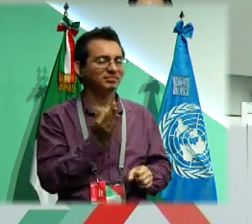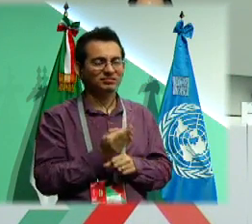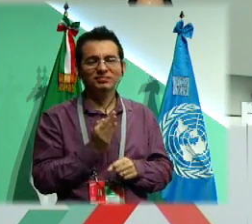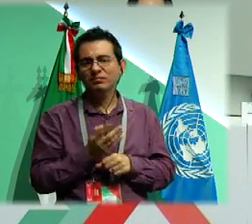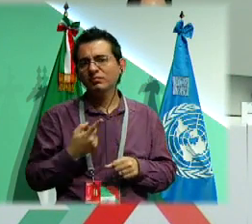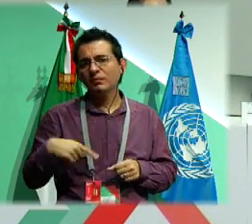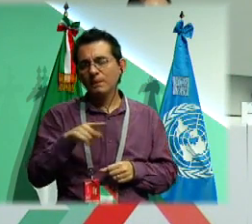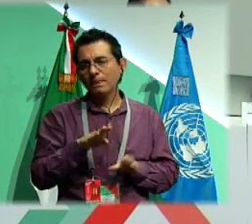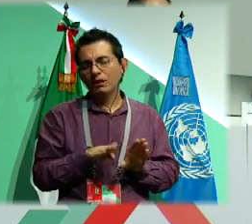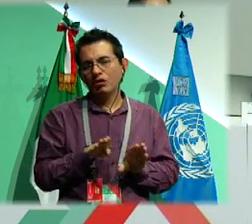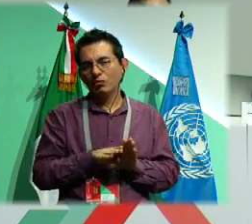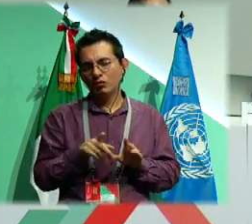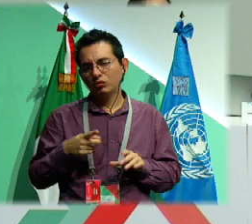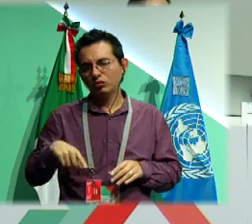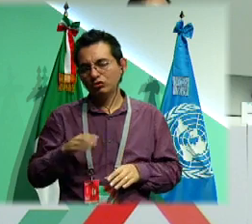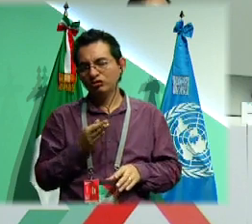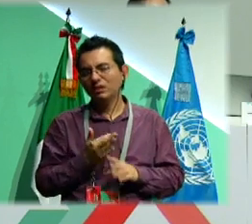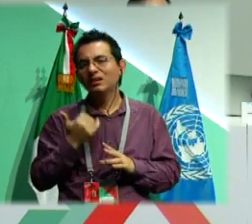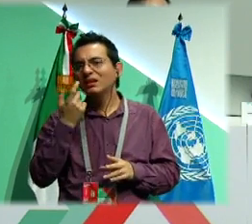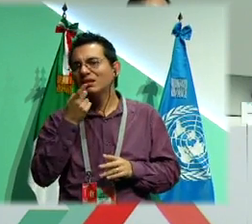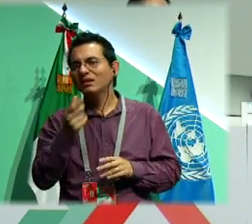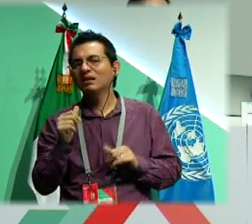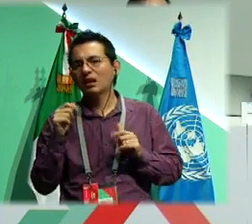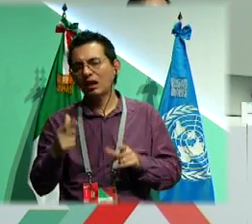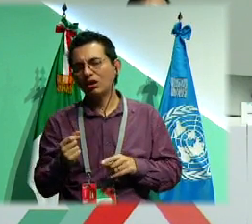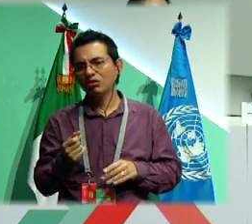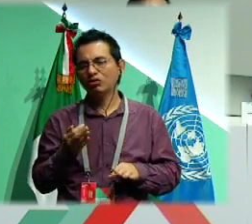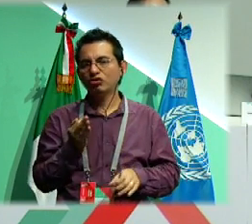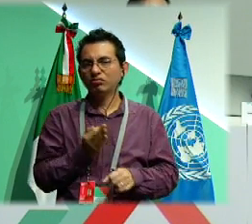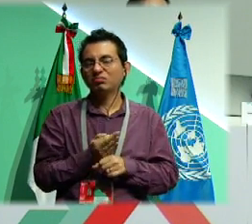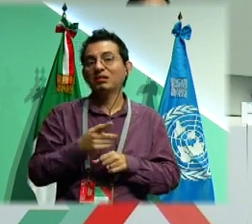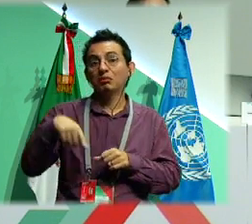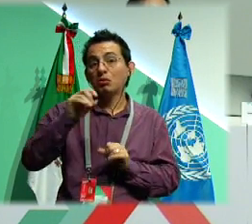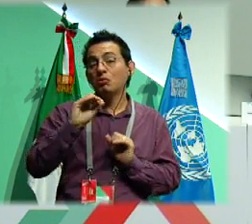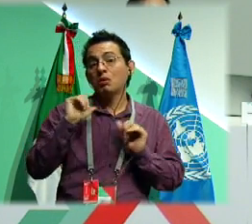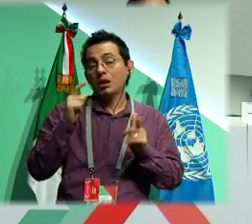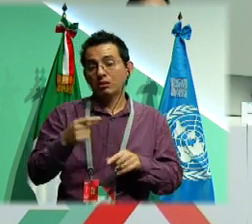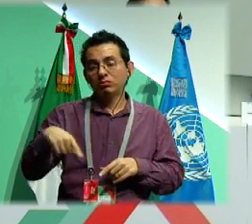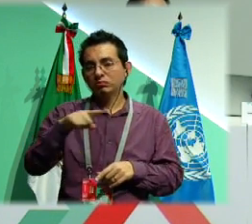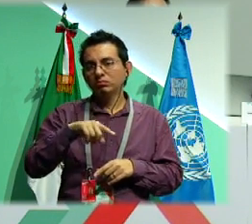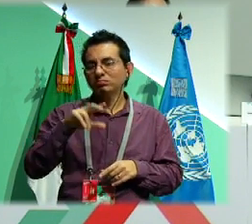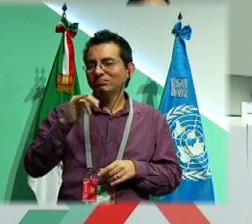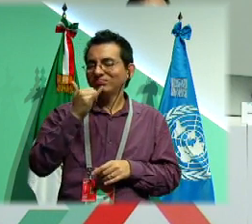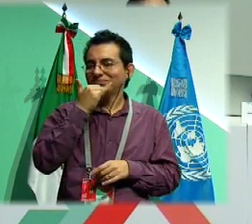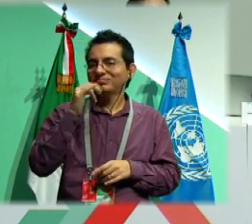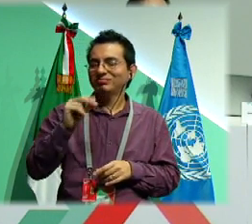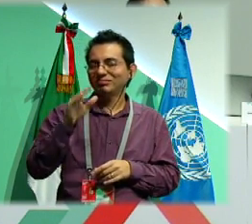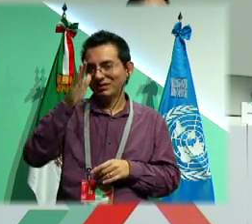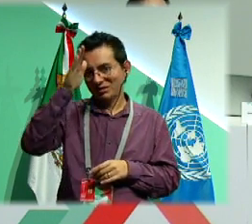désaccord? Et maintenant, en ligne, qu'est-ce que nous avons?